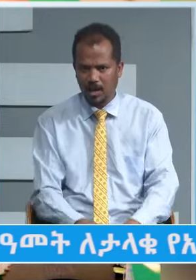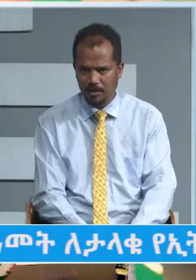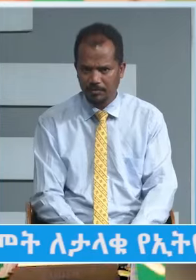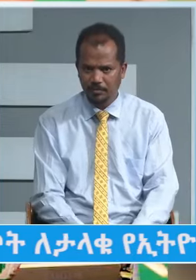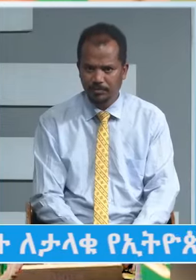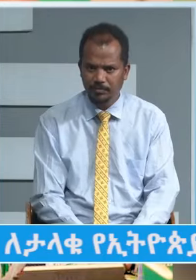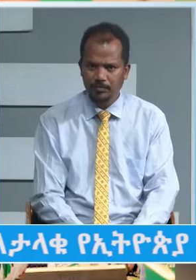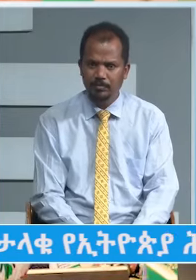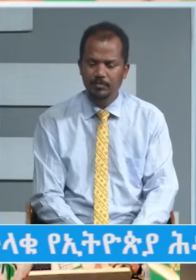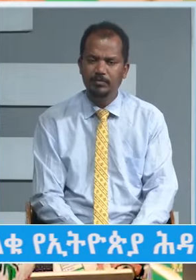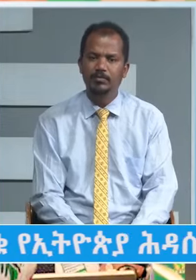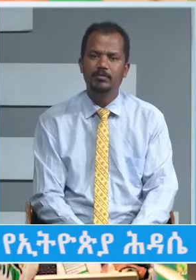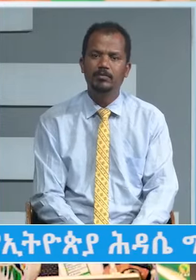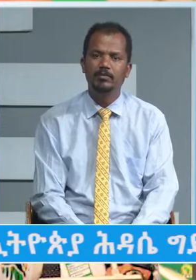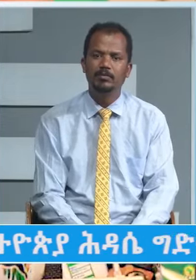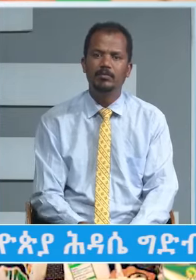ይጠበቃል።